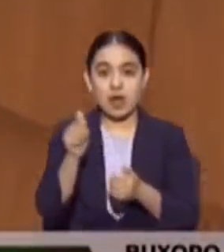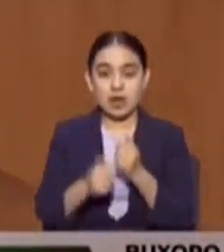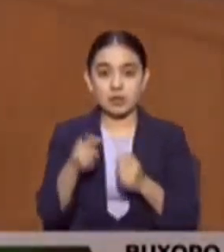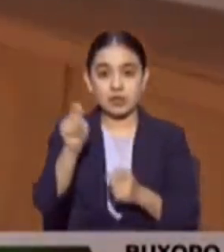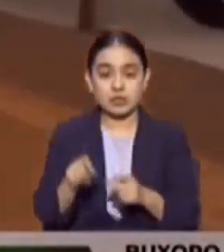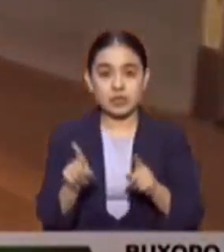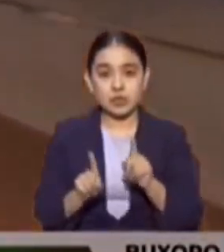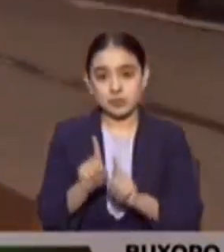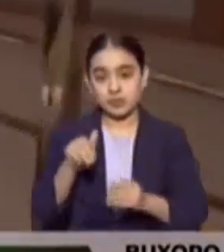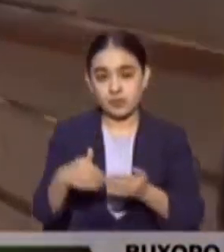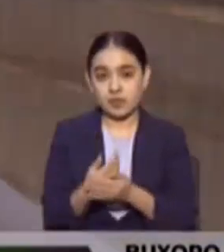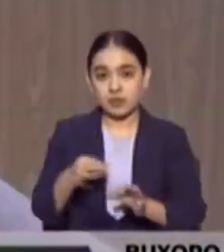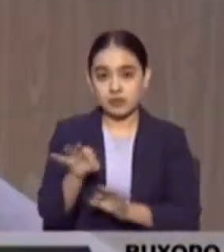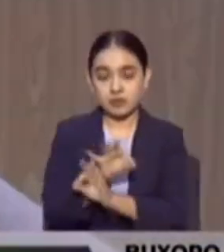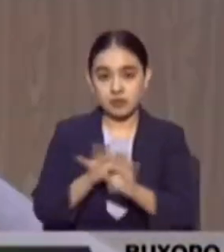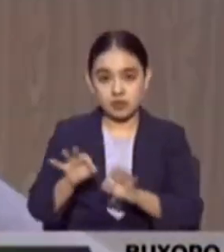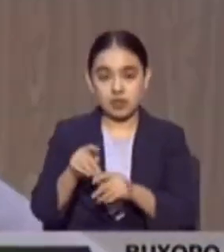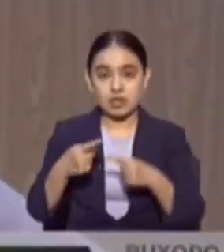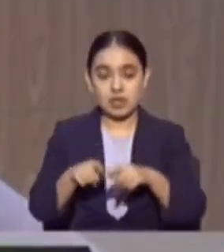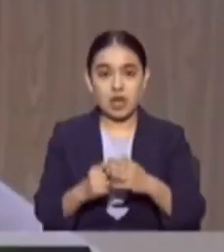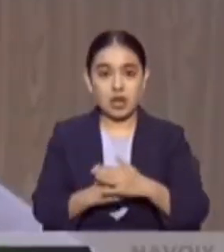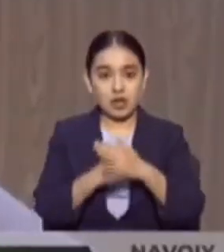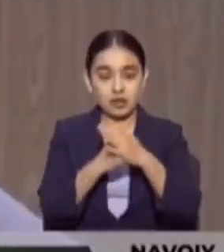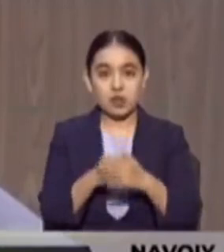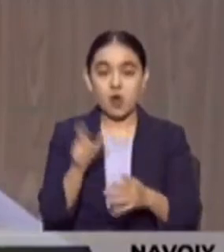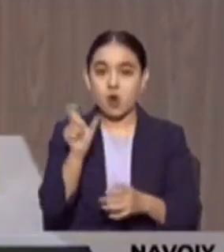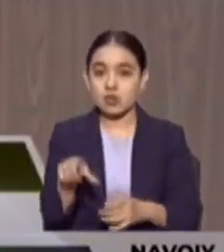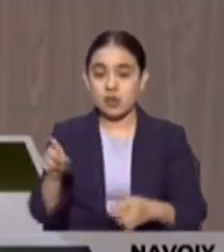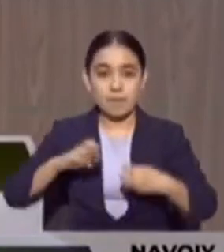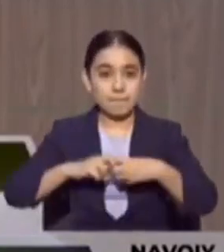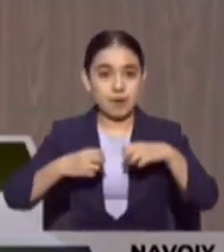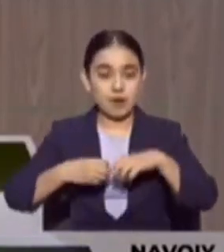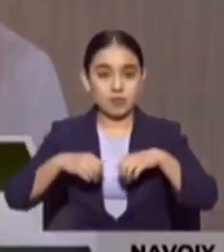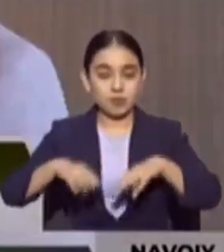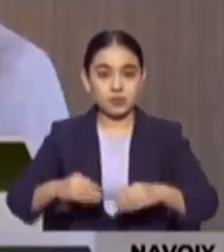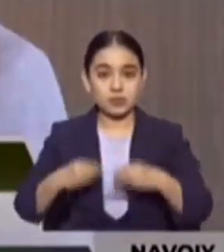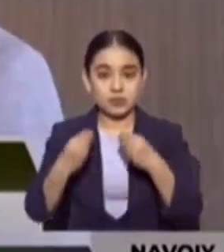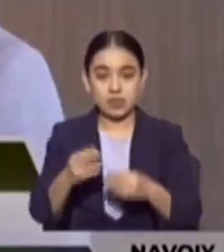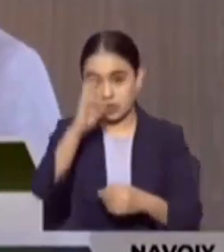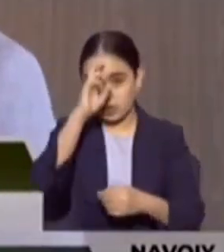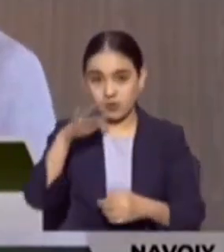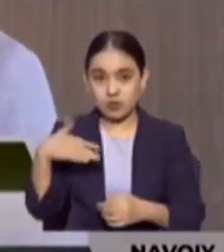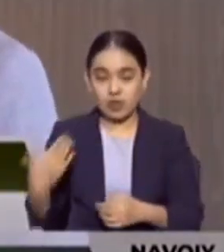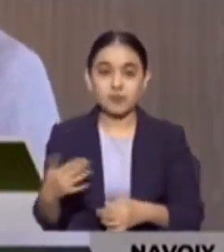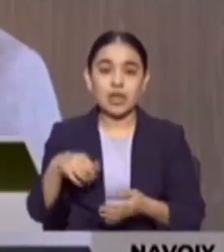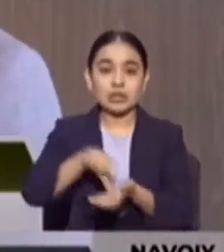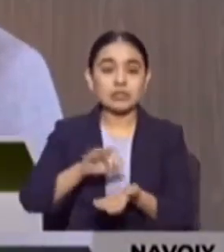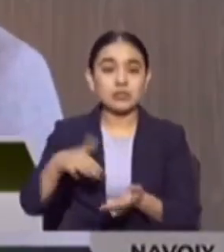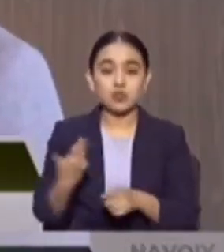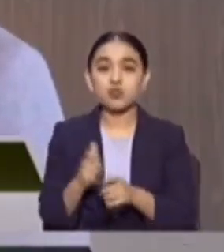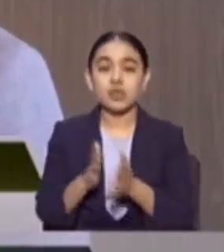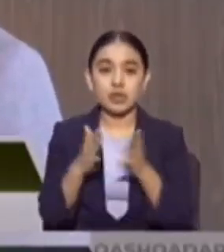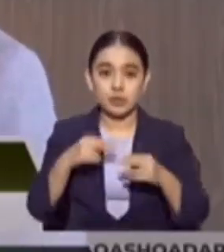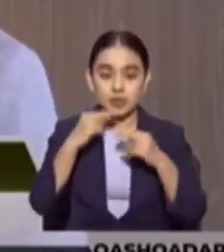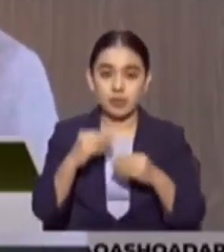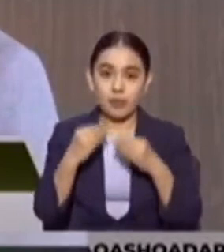bu texnologiya asoslangan va qanaqadir odamlarni muammolarini yechishga yo'naltirilgan. Davlat tomonidan, prezidentimiz tomonidan ham juda katta